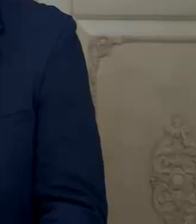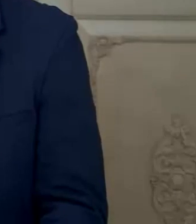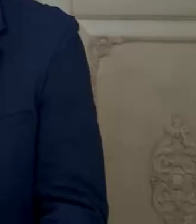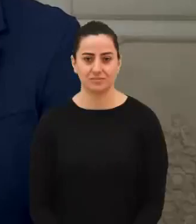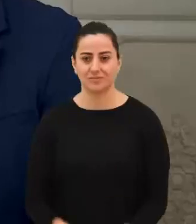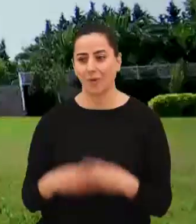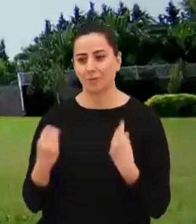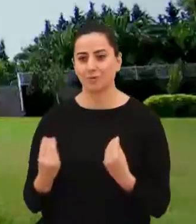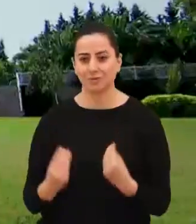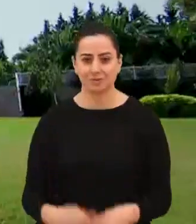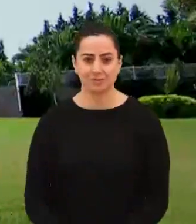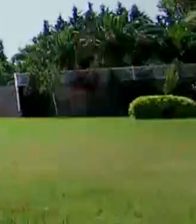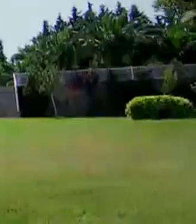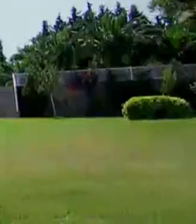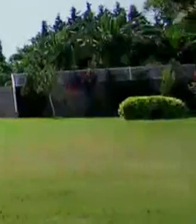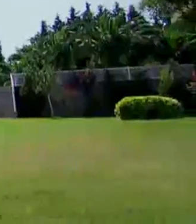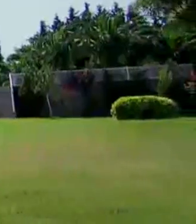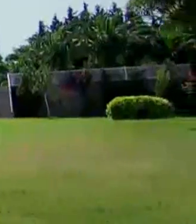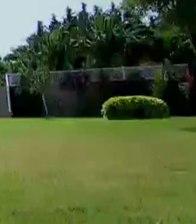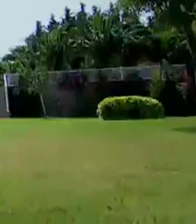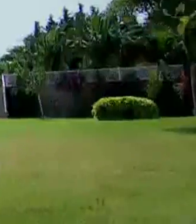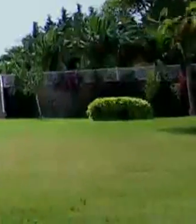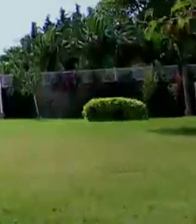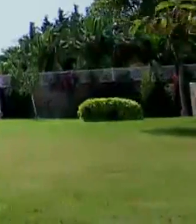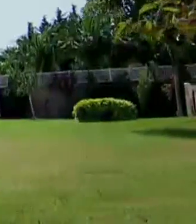Çok güzel. Villanın yemyeşil bahçesi.